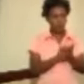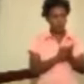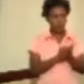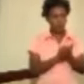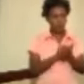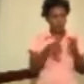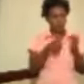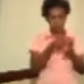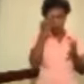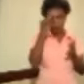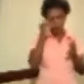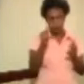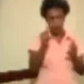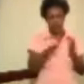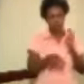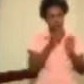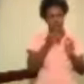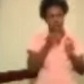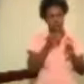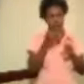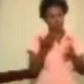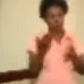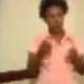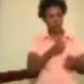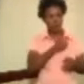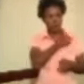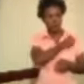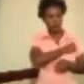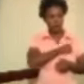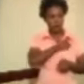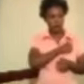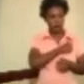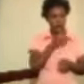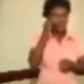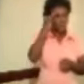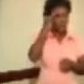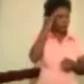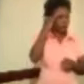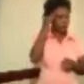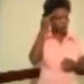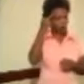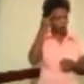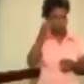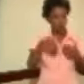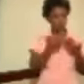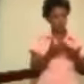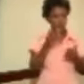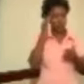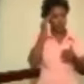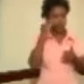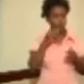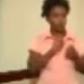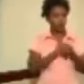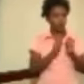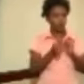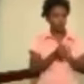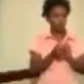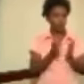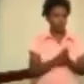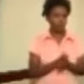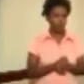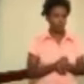Haïtiens connaissent mieux les problèmes du pays, ils ont eu des problèmes d'attitude, de mentalité, on va changer tout ça. Nouvelle façon de penser. Bien, Madame Maniga, s'il